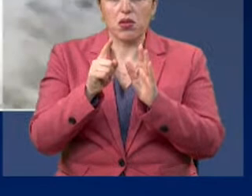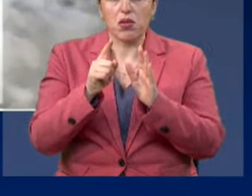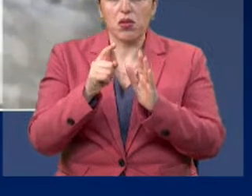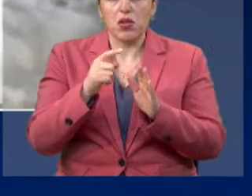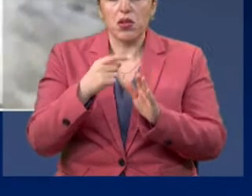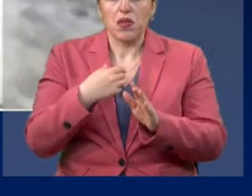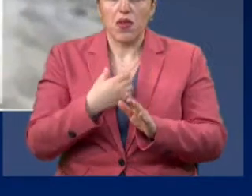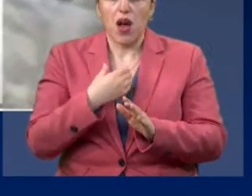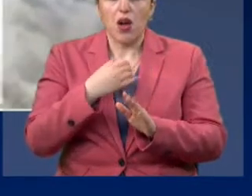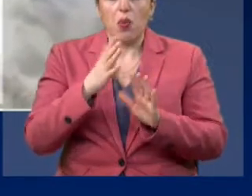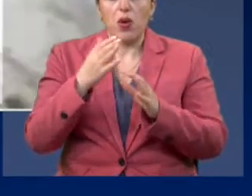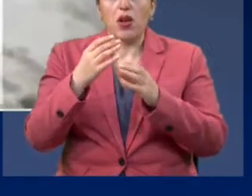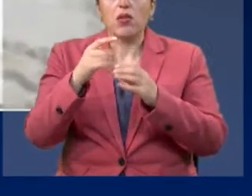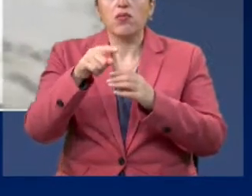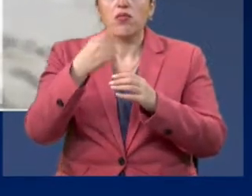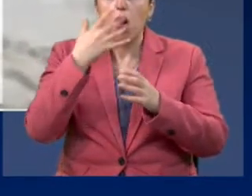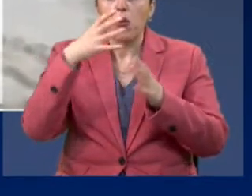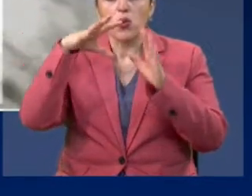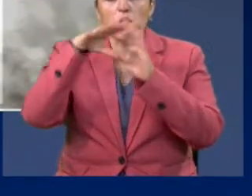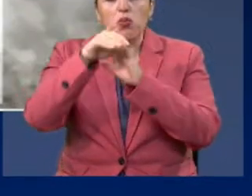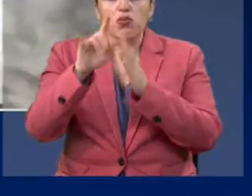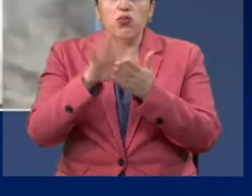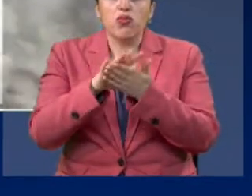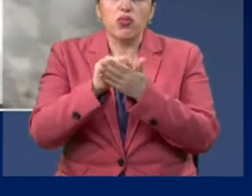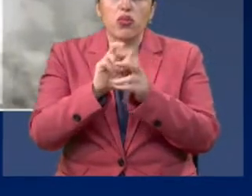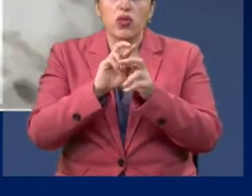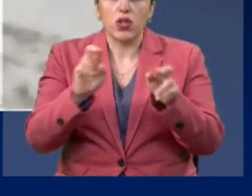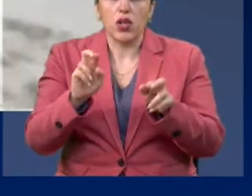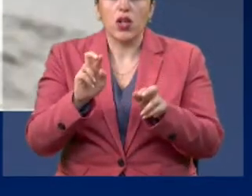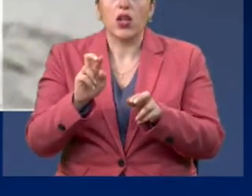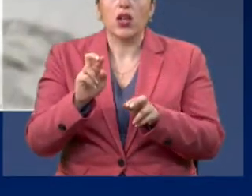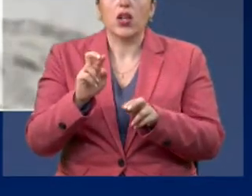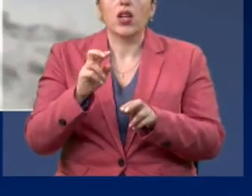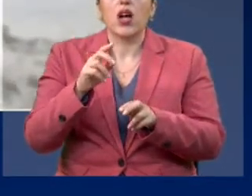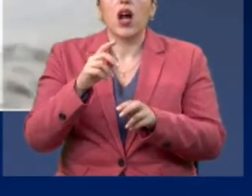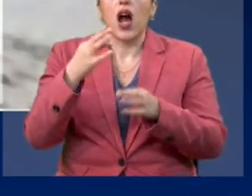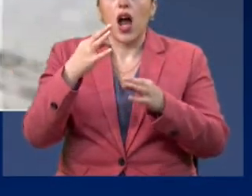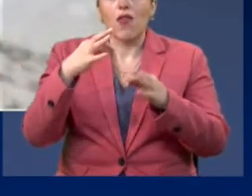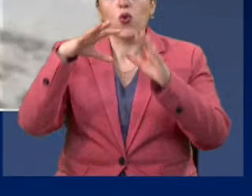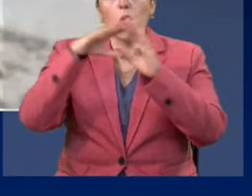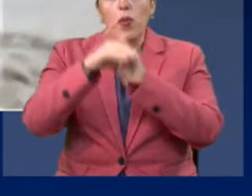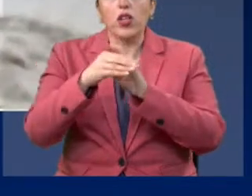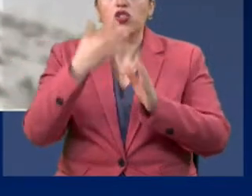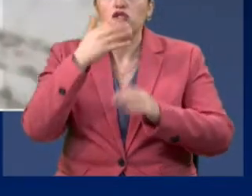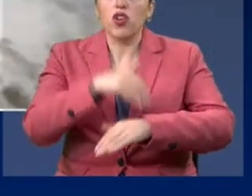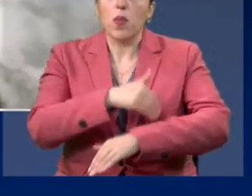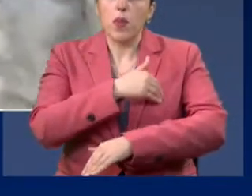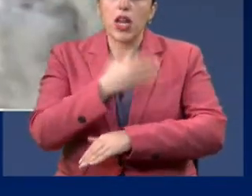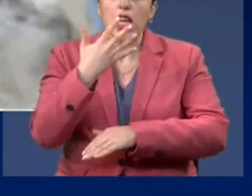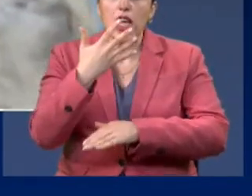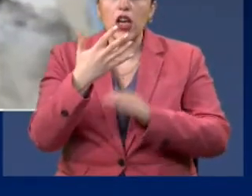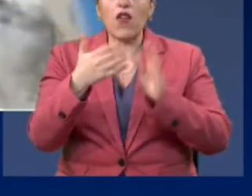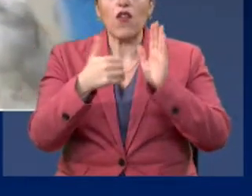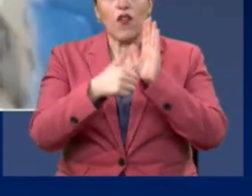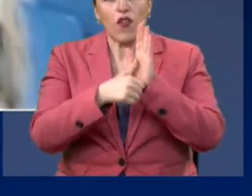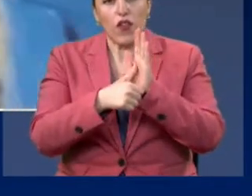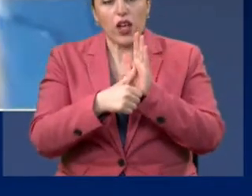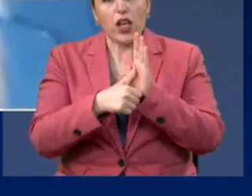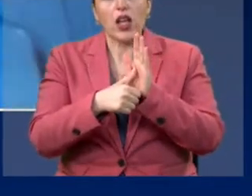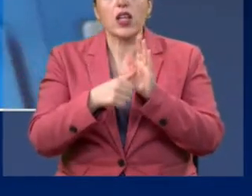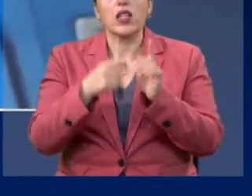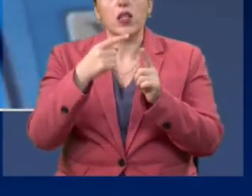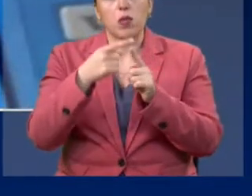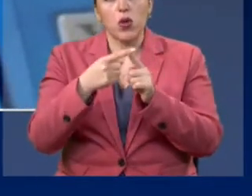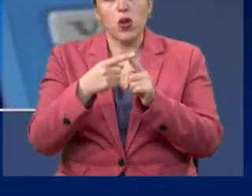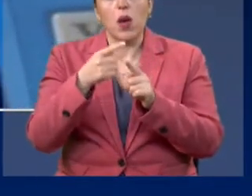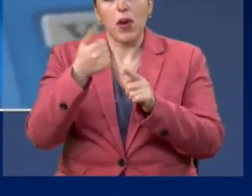արդեն փչացած լինելու։ Ճիշտ է, ռեժիմը տրած է ճերմաչափի 6 աշյան տակ, բայց դե մենք էլ բոլորս